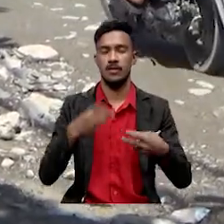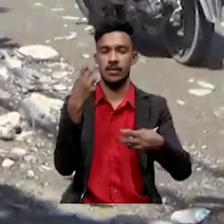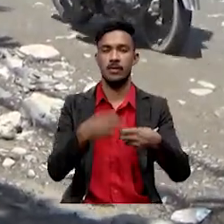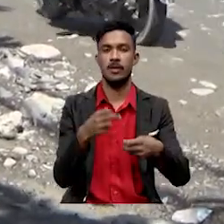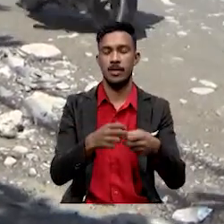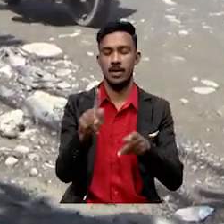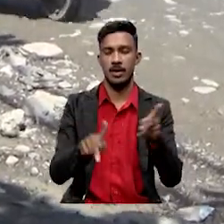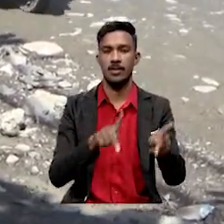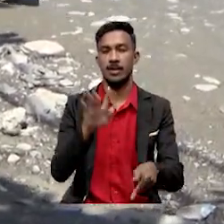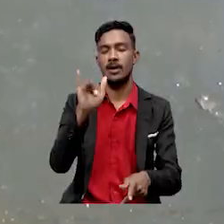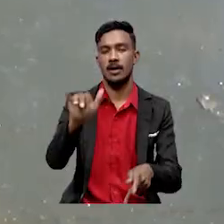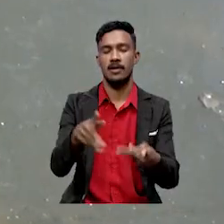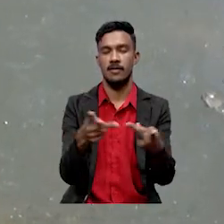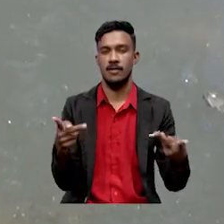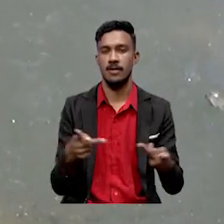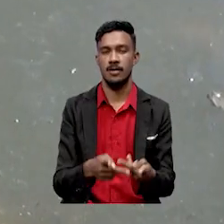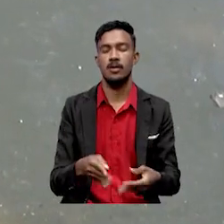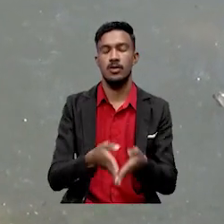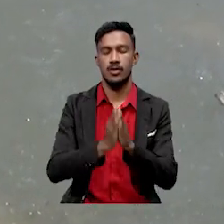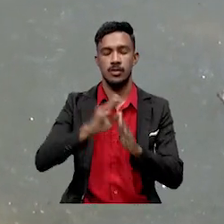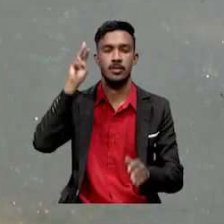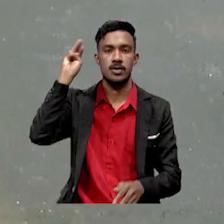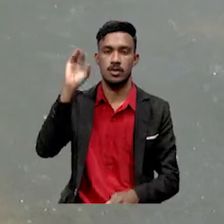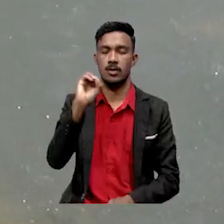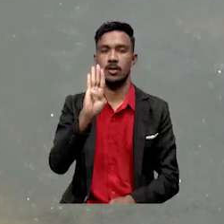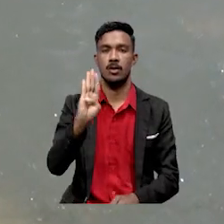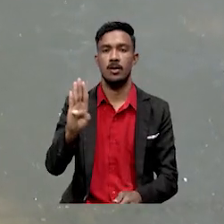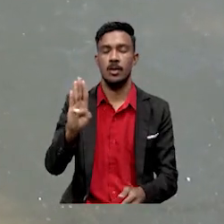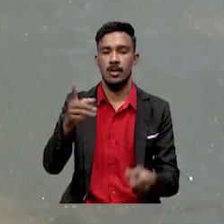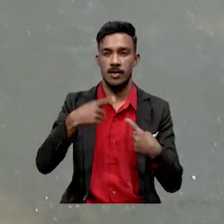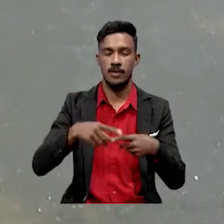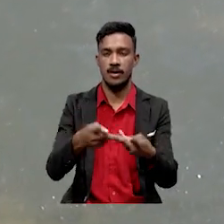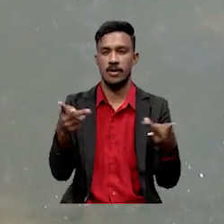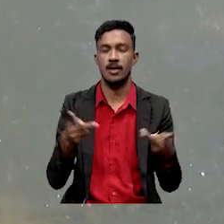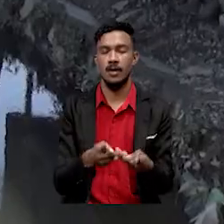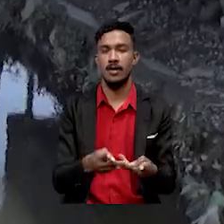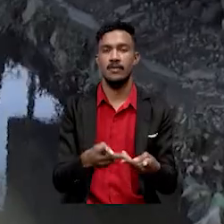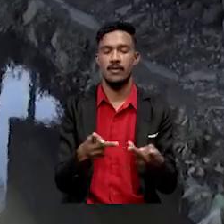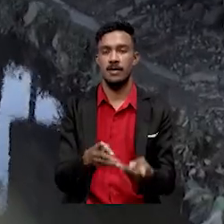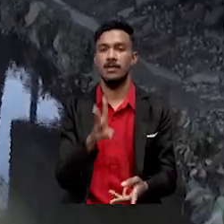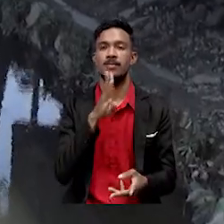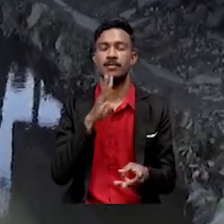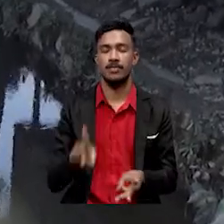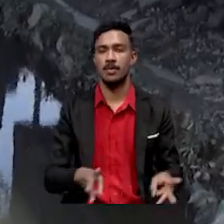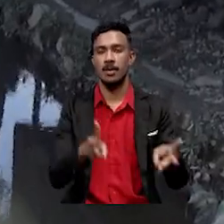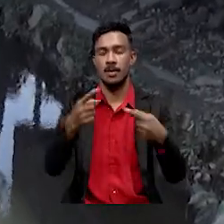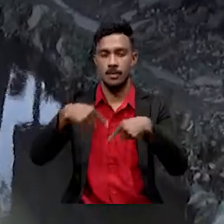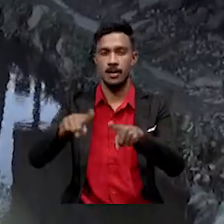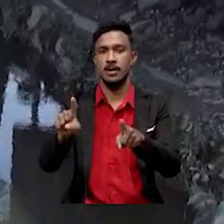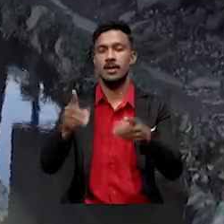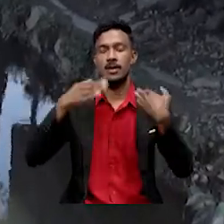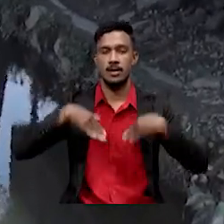Tambane komunidade husu Ministério Obras Públicas atu ke be dalang batasi nune be ia vale talaran bele suli sai batasi. Ami